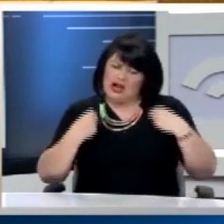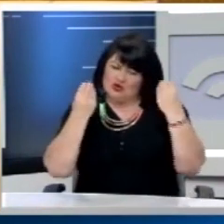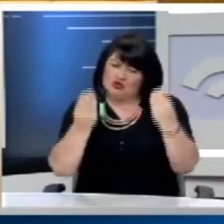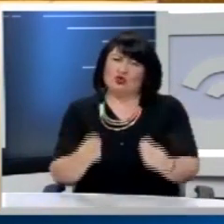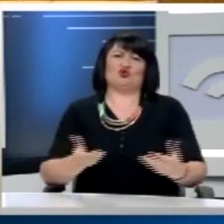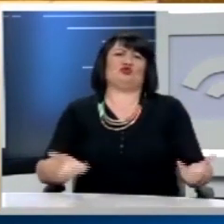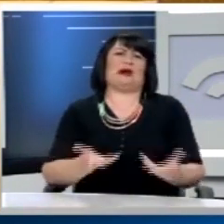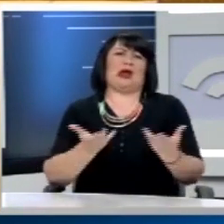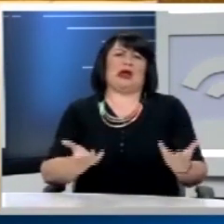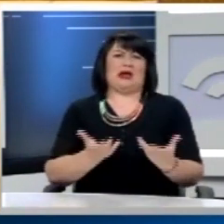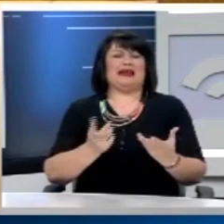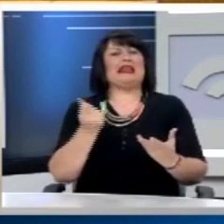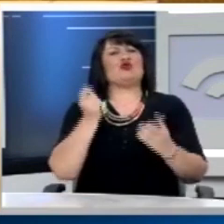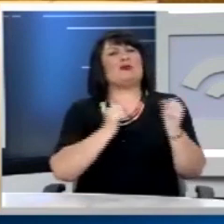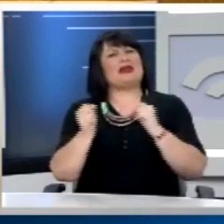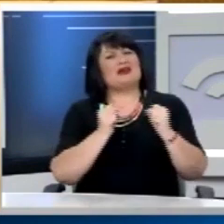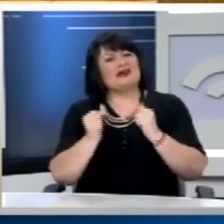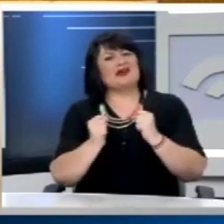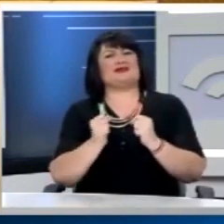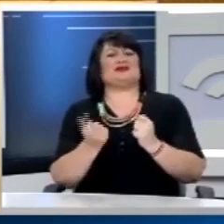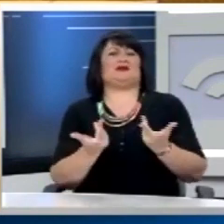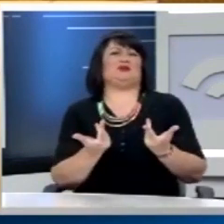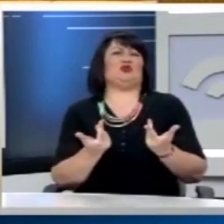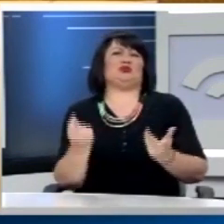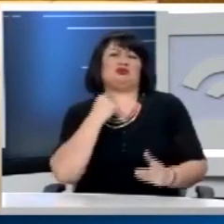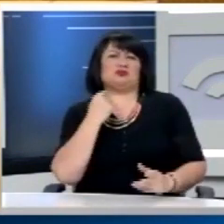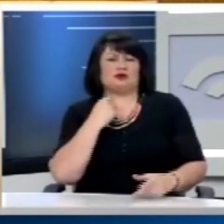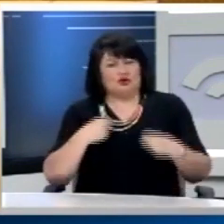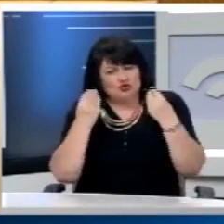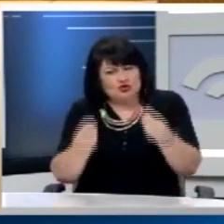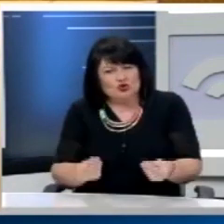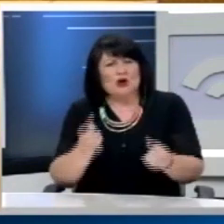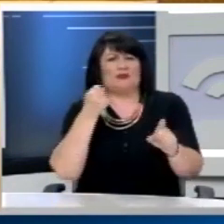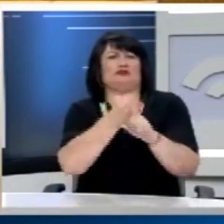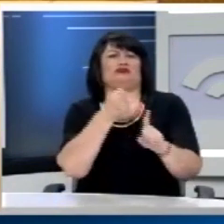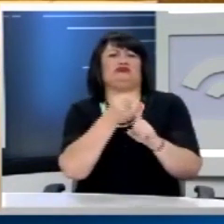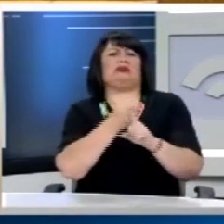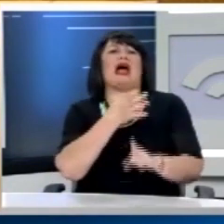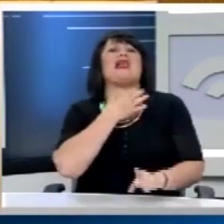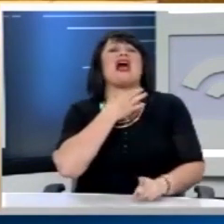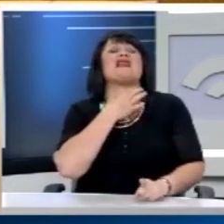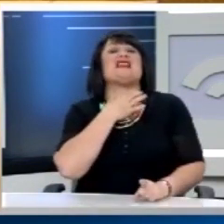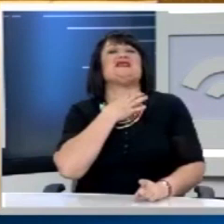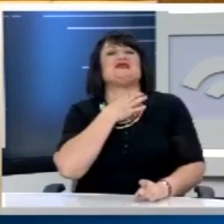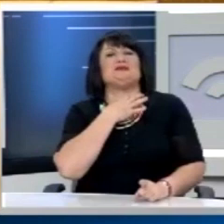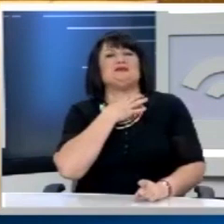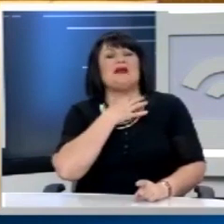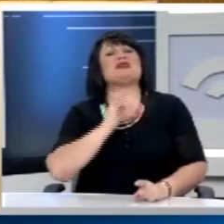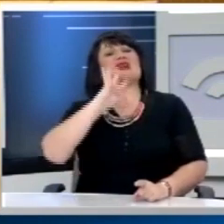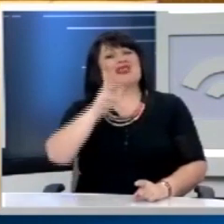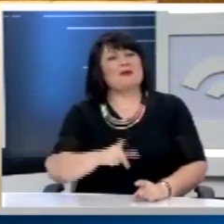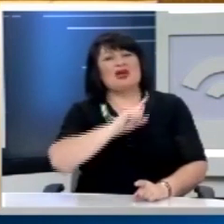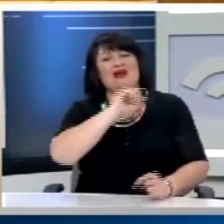στη διάρκεια της οικονομικής κρίσης, τη διεκδίκηση σύγχρονων αναγκών. Θα συνεχίσουμε μέσα στους